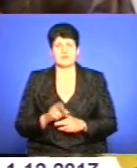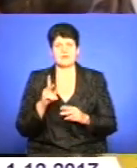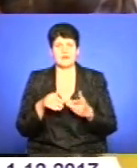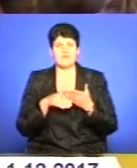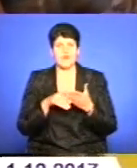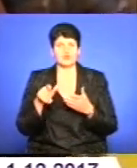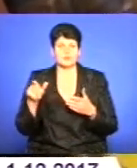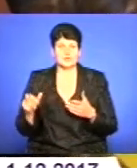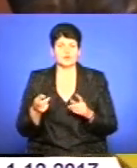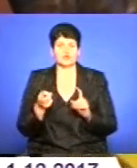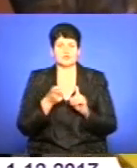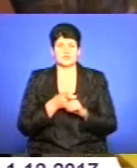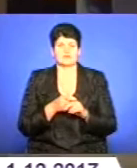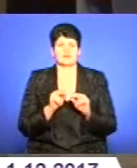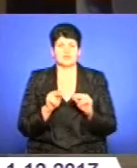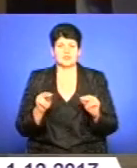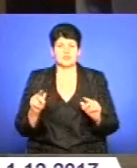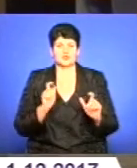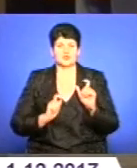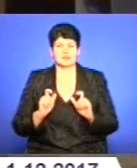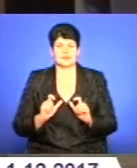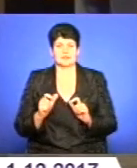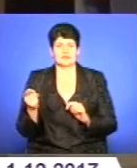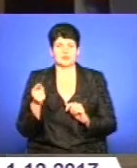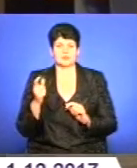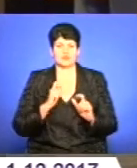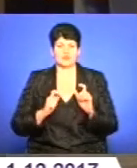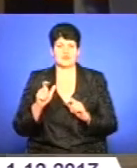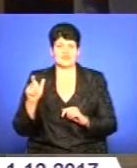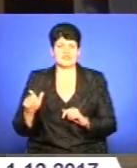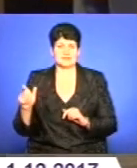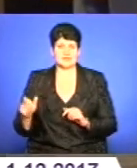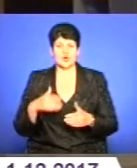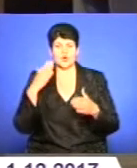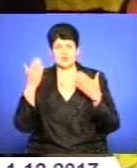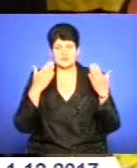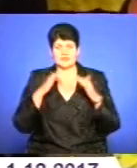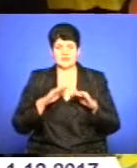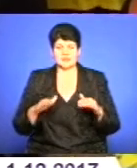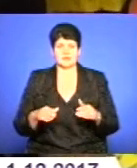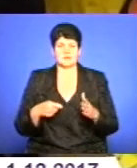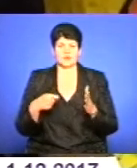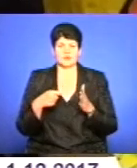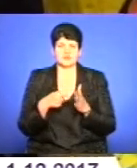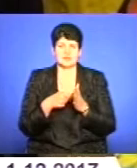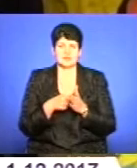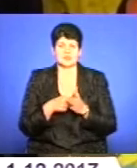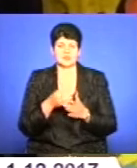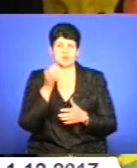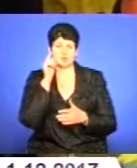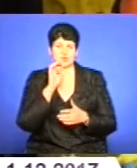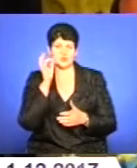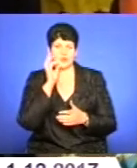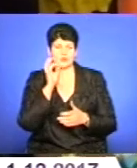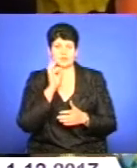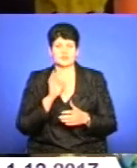до акції долучилися викладачі і студенти одного із тернопільських університетів. Розважали дітей, пригощали солодощами і провели тренінги з